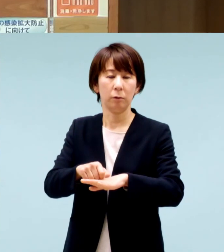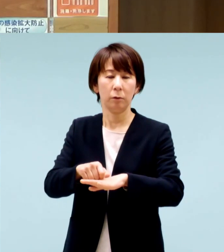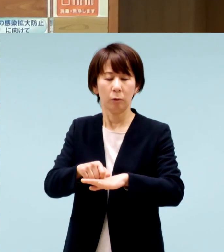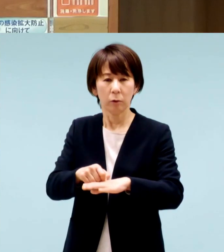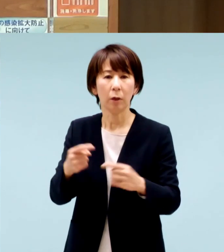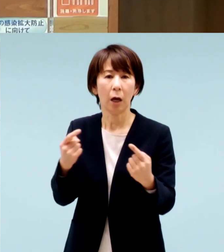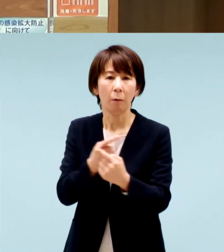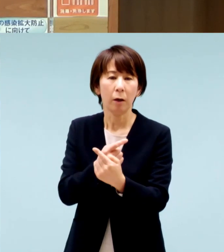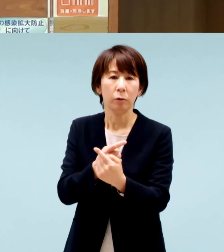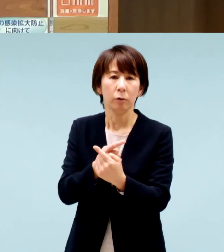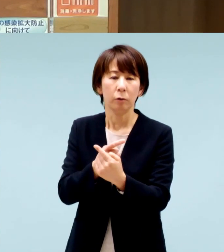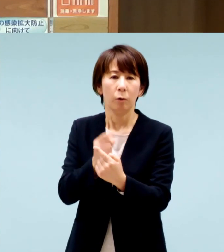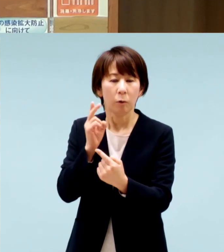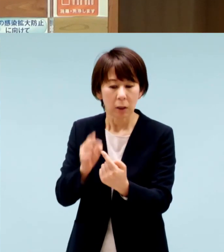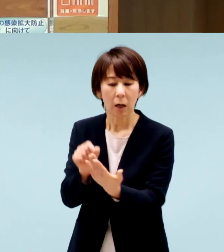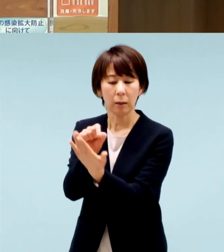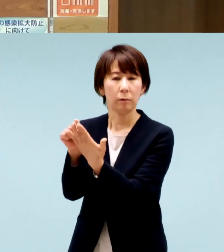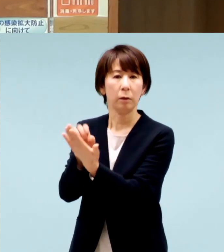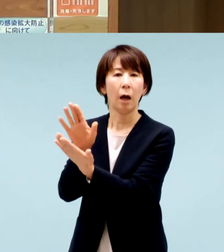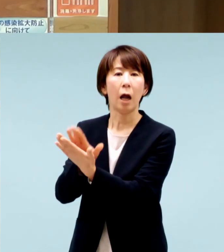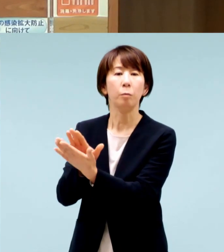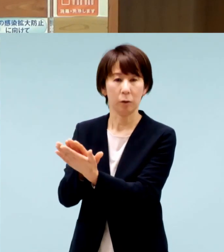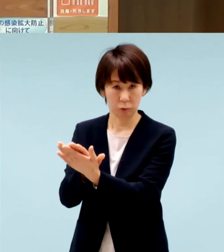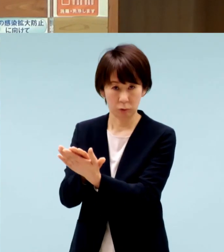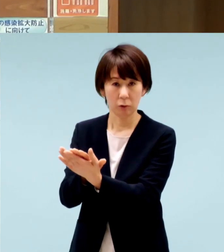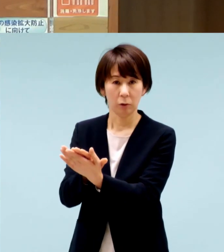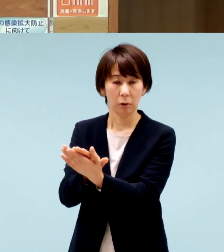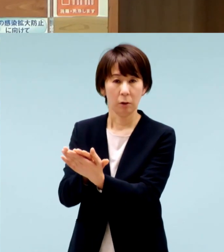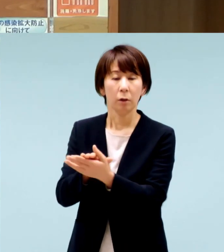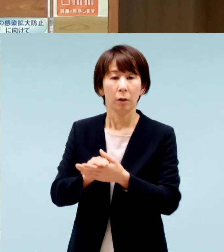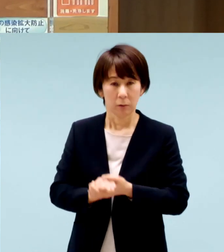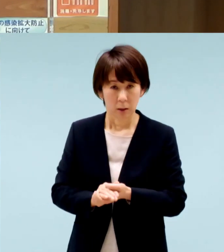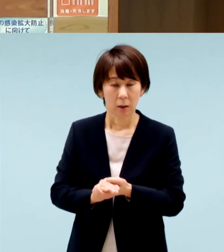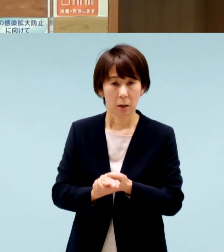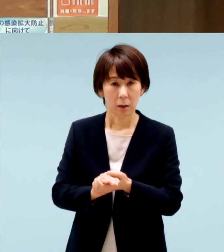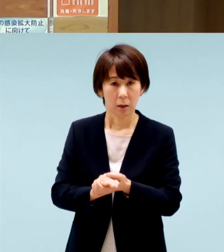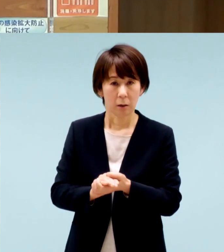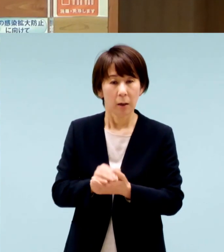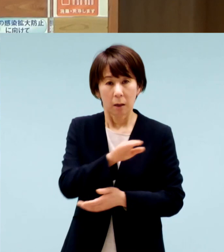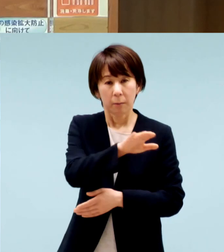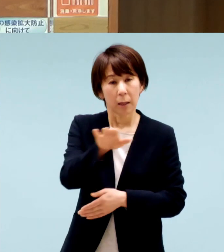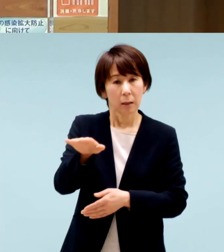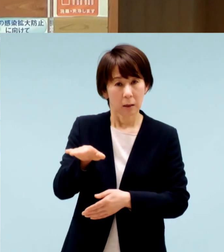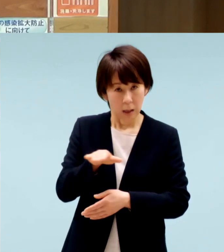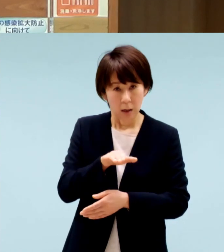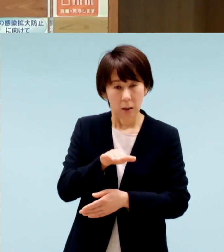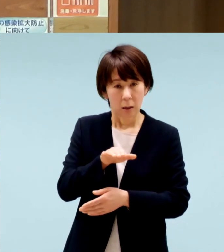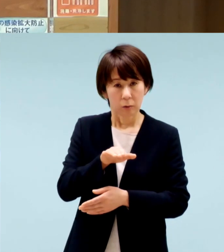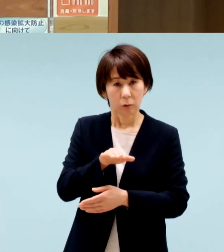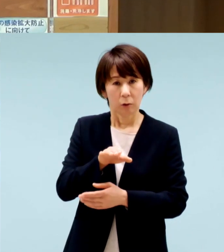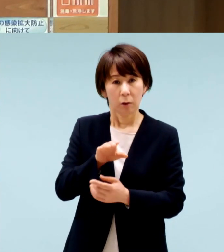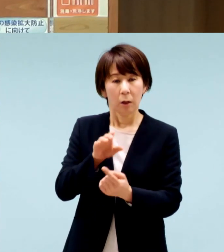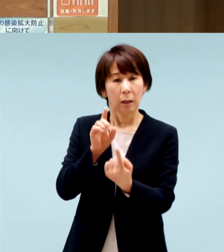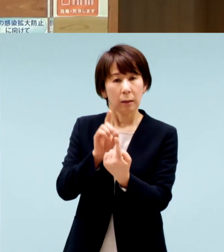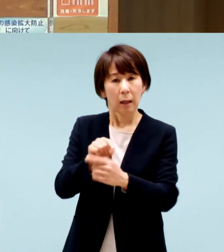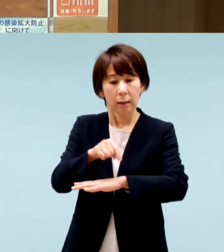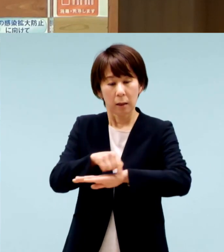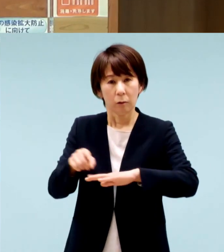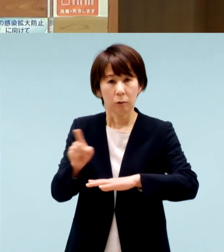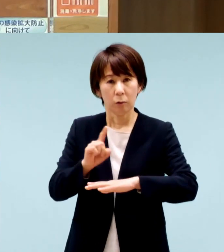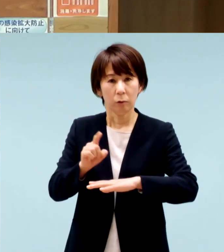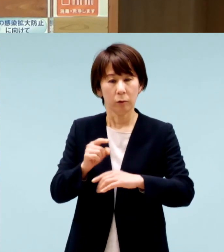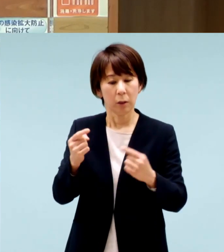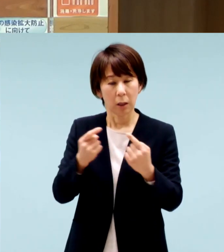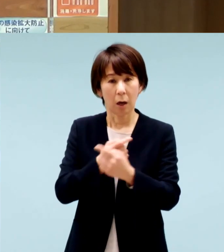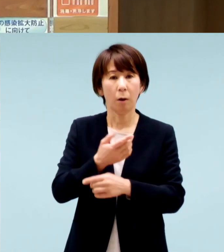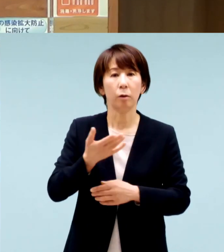ので、ここら辺は皆さんがですね、どういった対策になっていくのか、そしてどういう時に